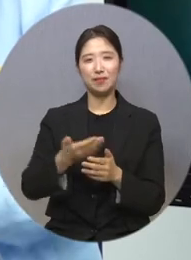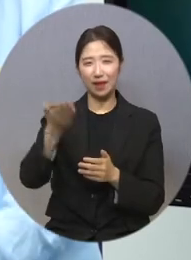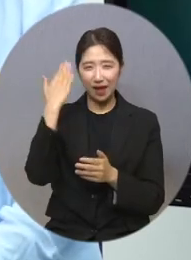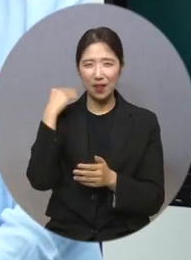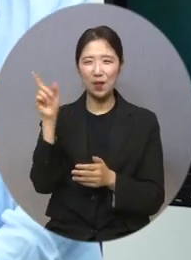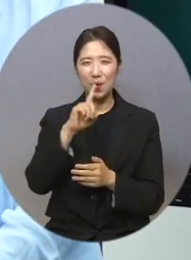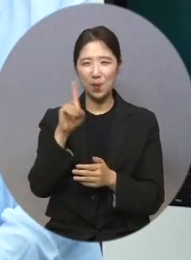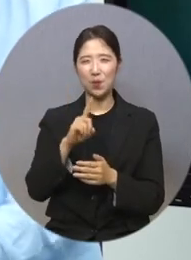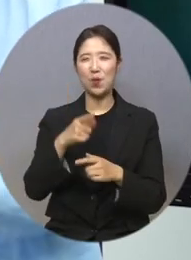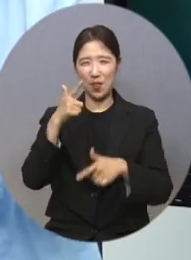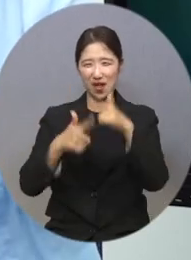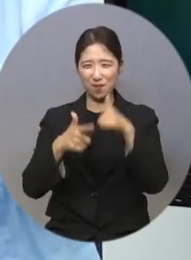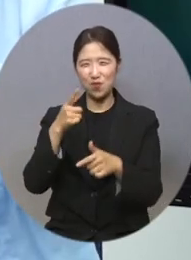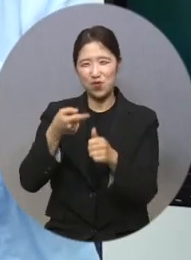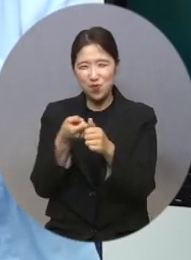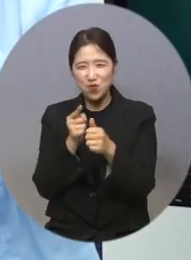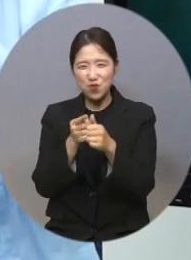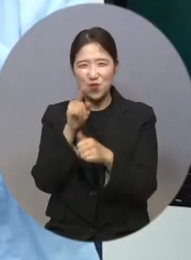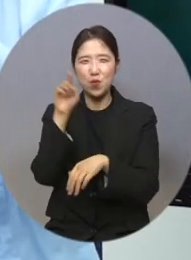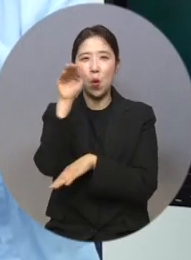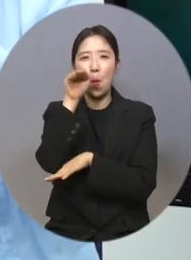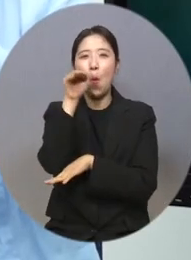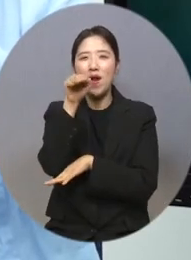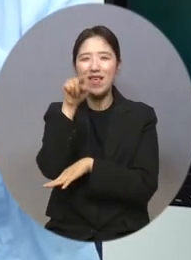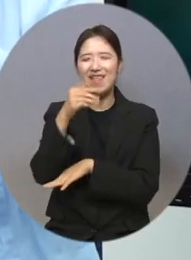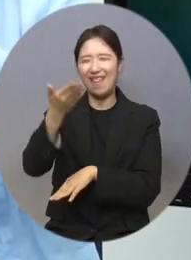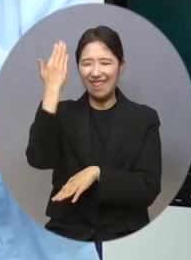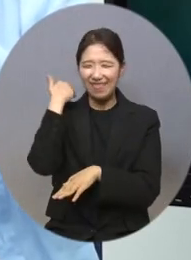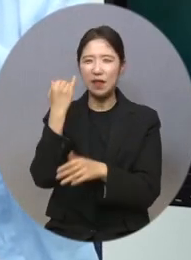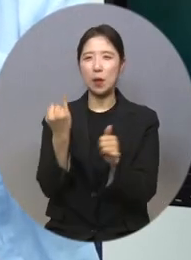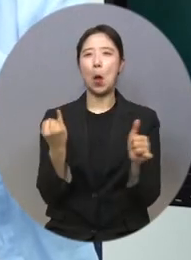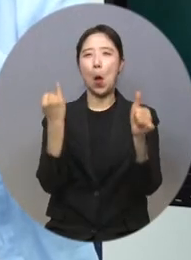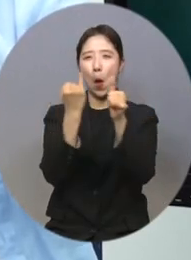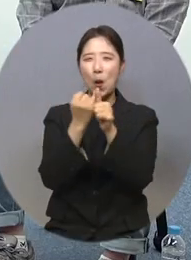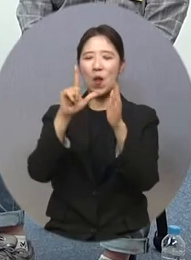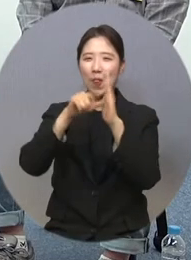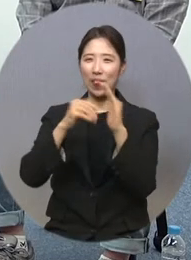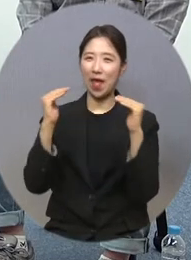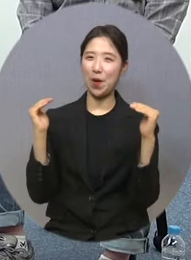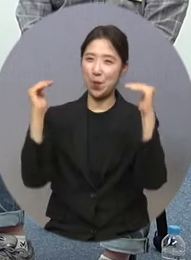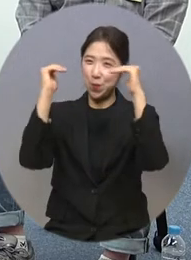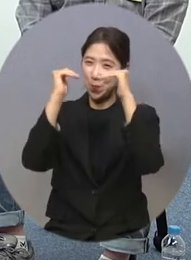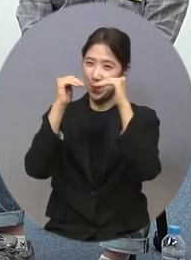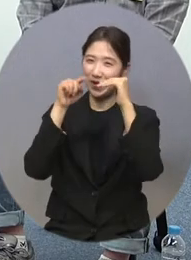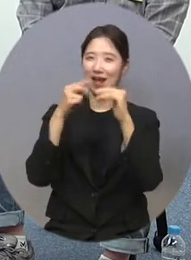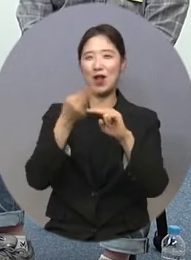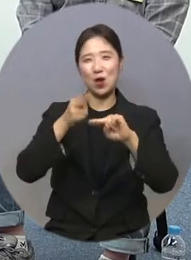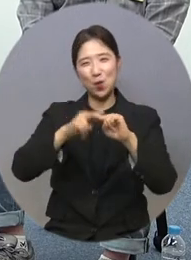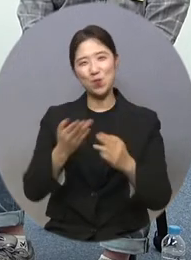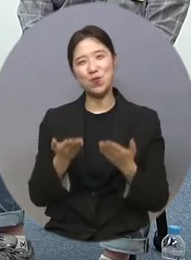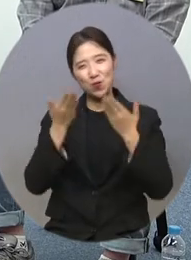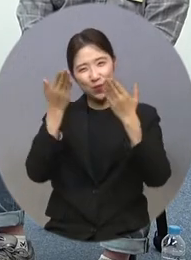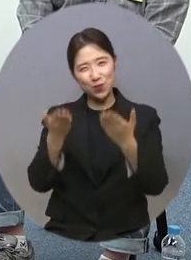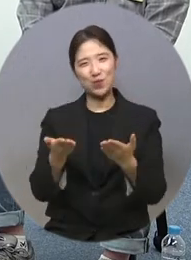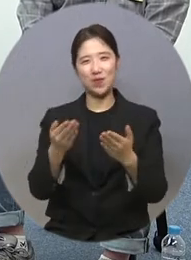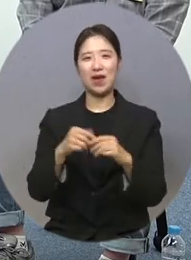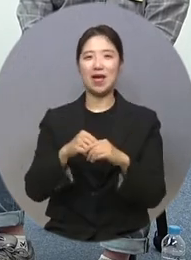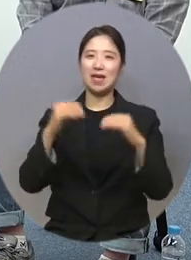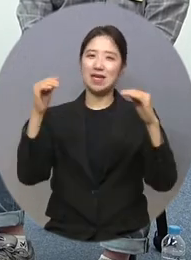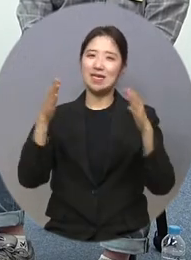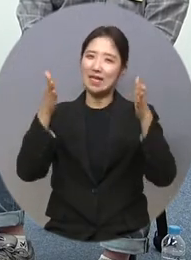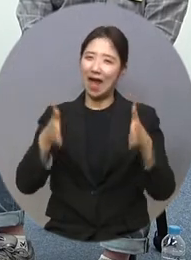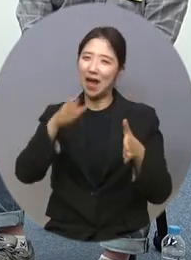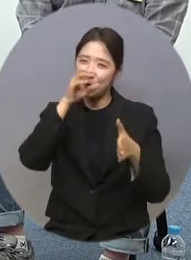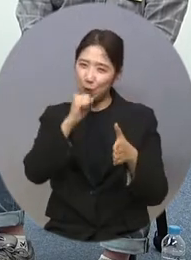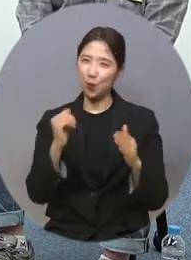예전에는 목공에 오리 같은 거 이렇게 원앙 오리라고 결혼할 때 요걸 선물하면 사이 좋으면 요렇게 보고 사이